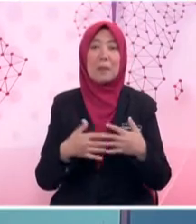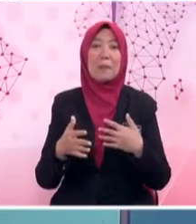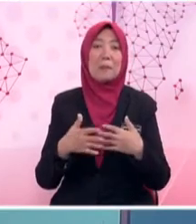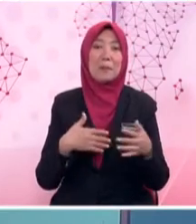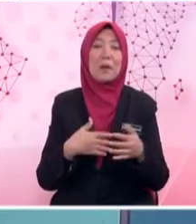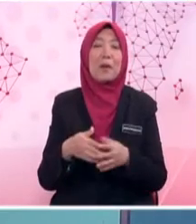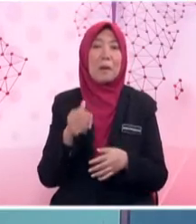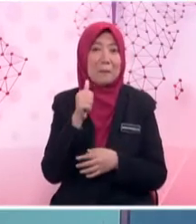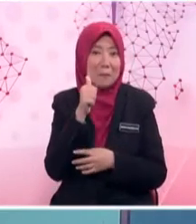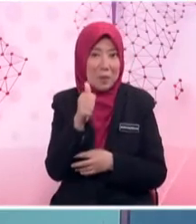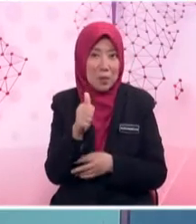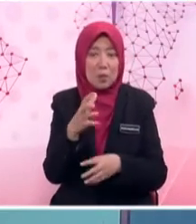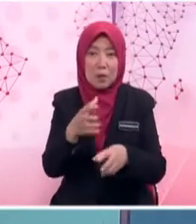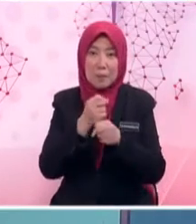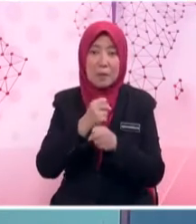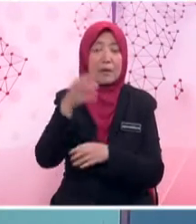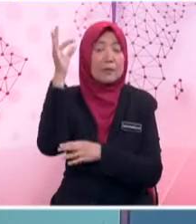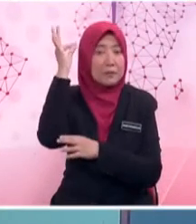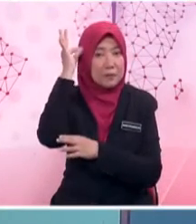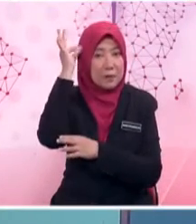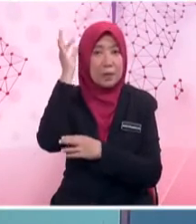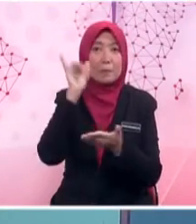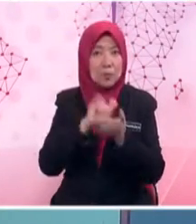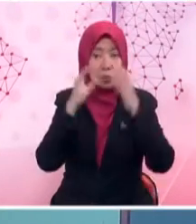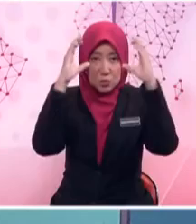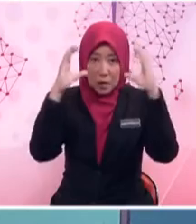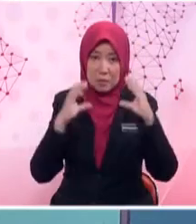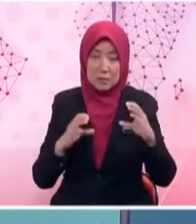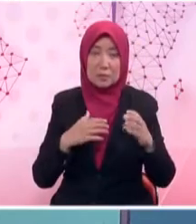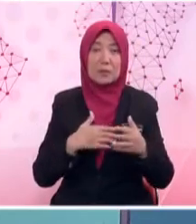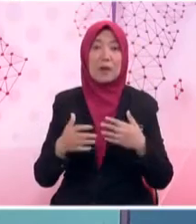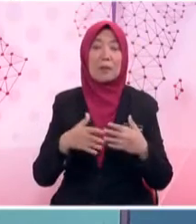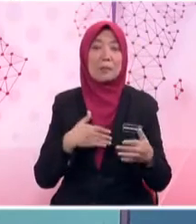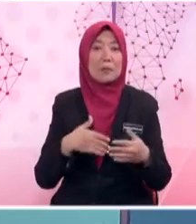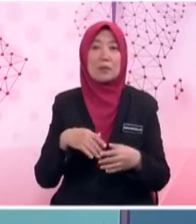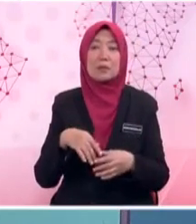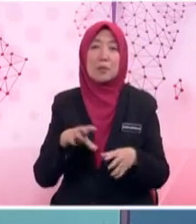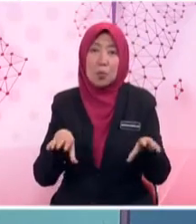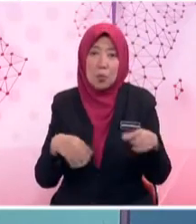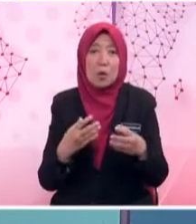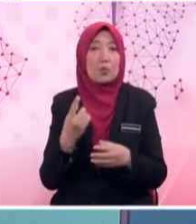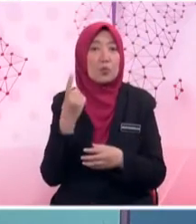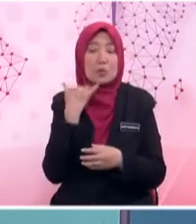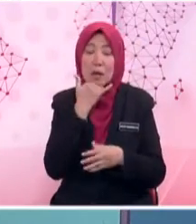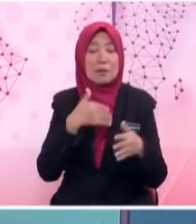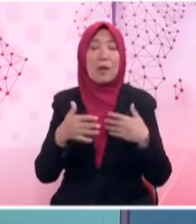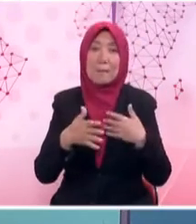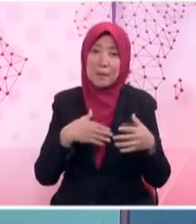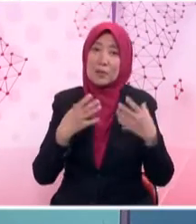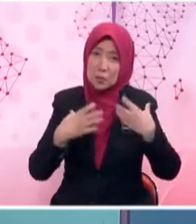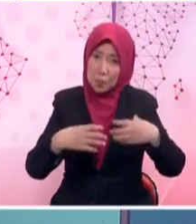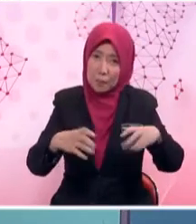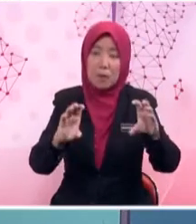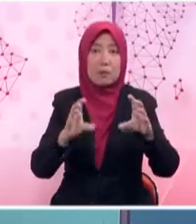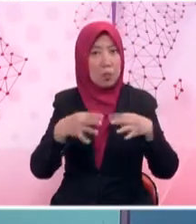dapat berfikir. Itu cara dia. Bukan apa, cikgu. Tak apa, uji. Teruja sangat sampai tak sedar buat kesilapan. Tak, tak apa.